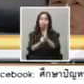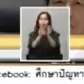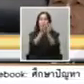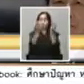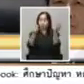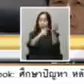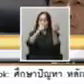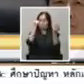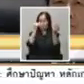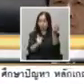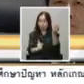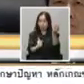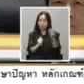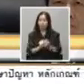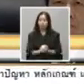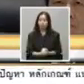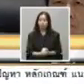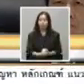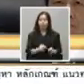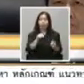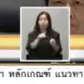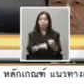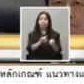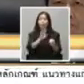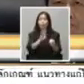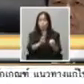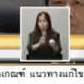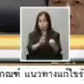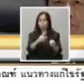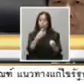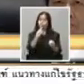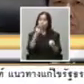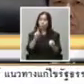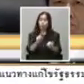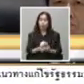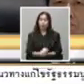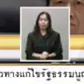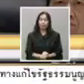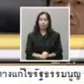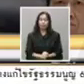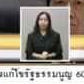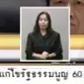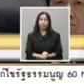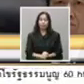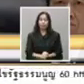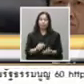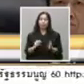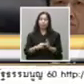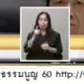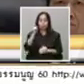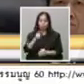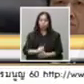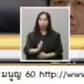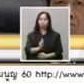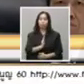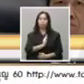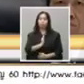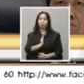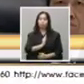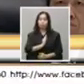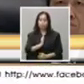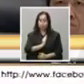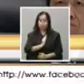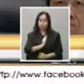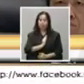ศส่วนมาตรา6สั้นๆ นะฮะองค์พระสัตว์ทรงดำรงอยู่ในฐานะเป็นที่เคารพสักการะผู้ใดจะ